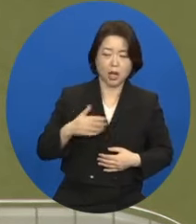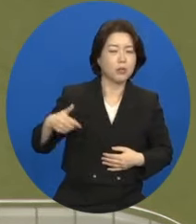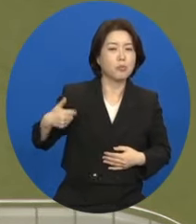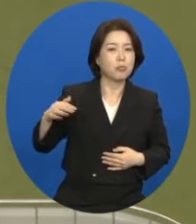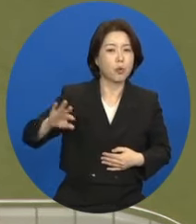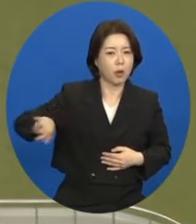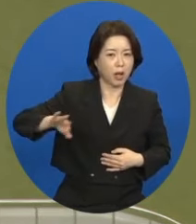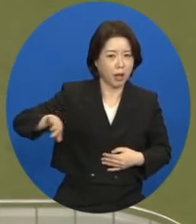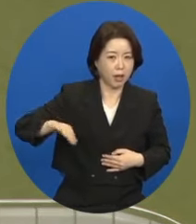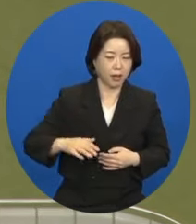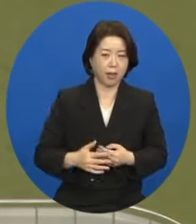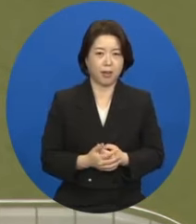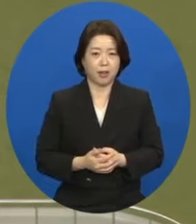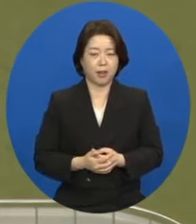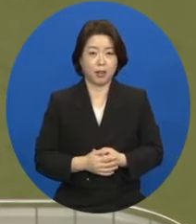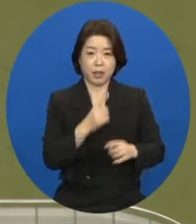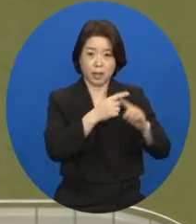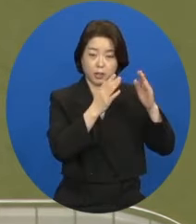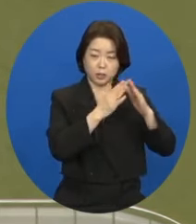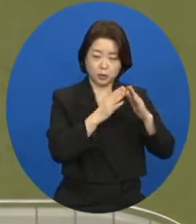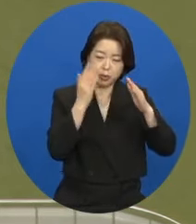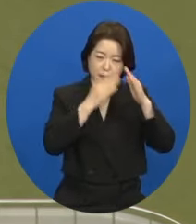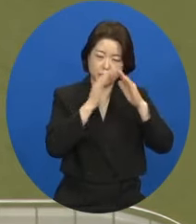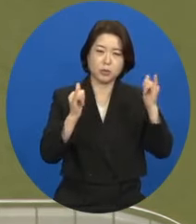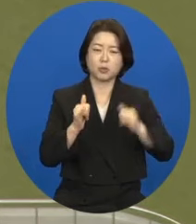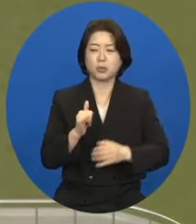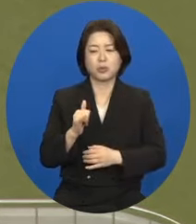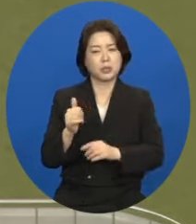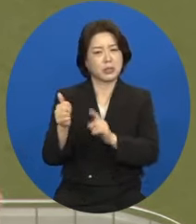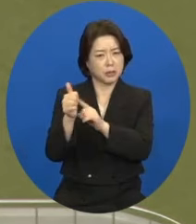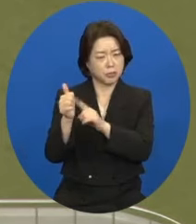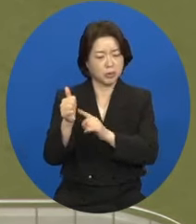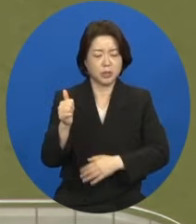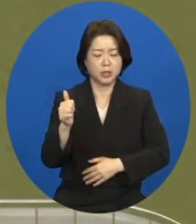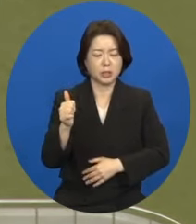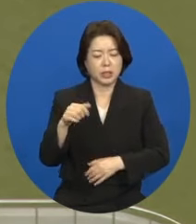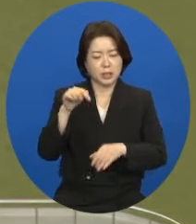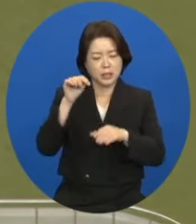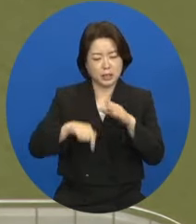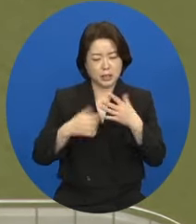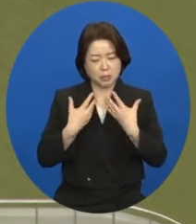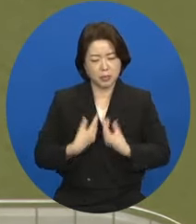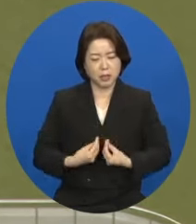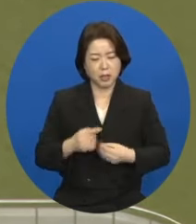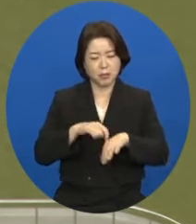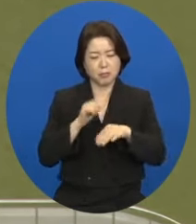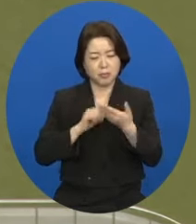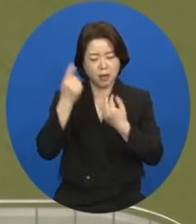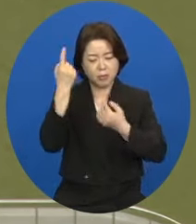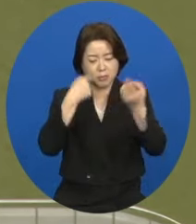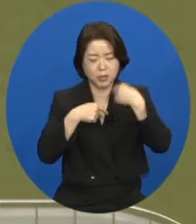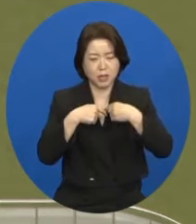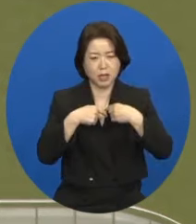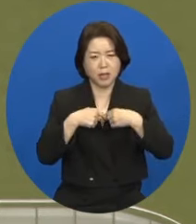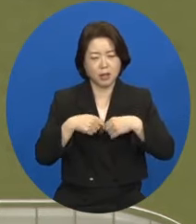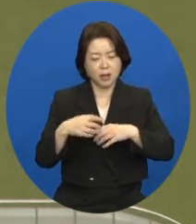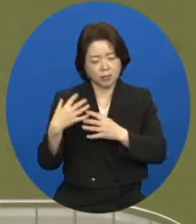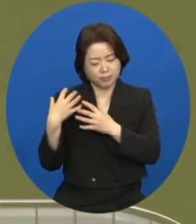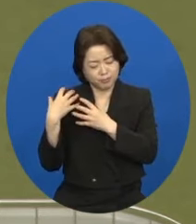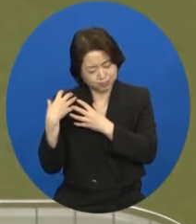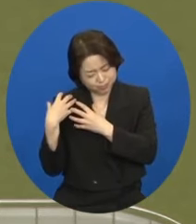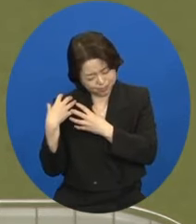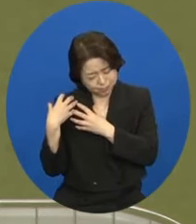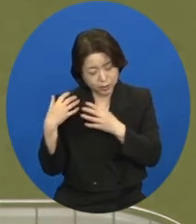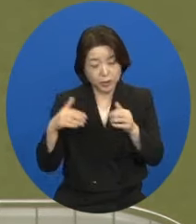저에게 성도님 한 분이 너무나 깊은 절망 가운데, 너무나 마음이 상하고 무게 가운데, 이걸 지고